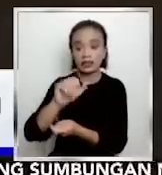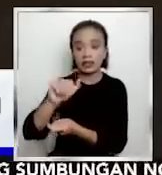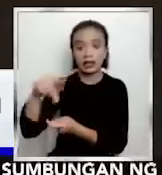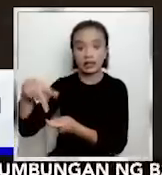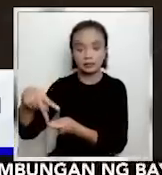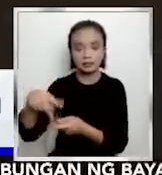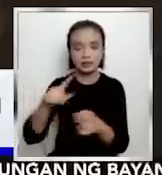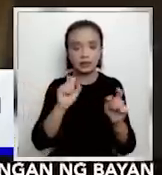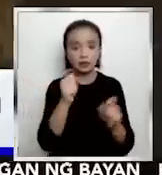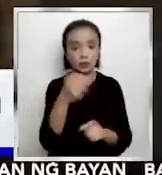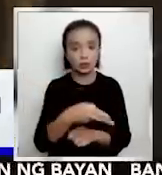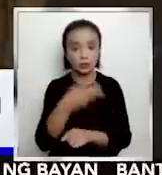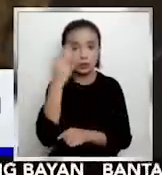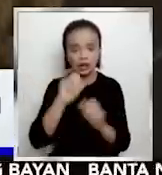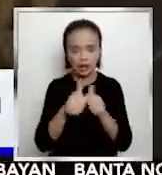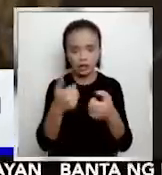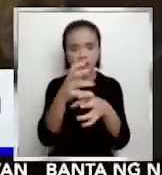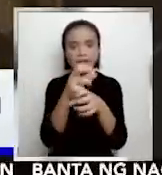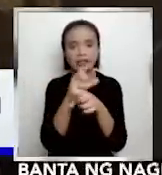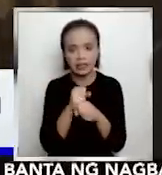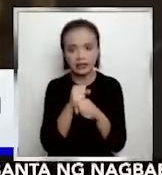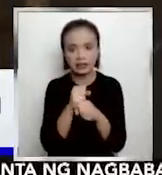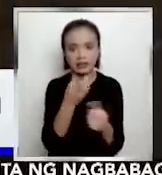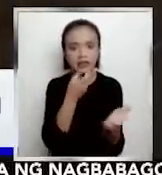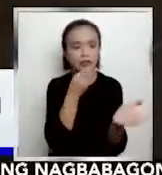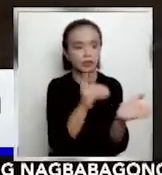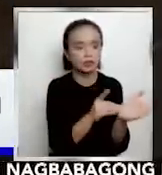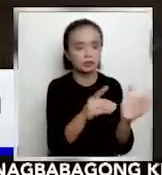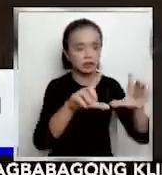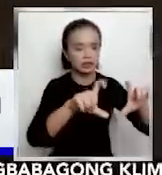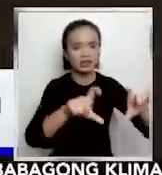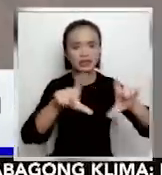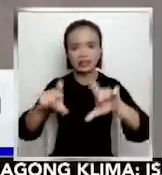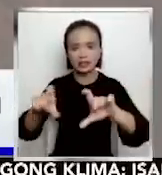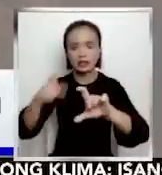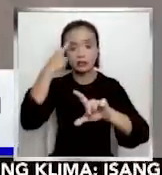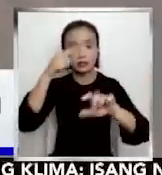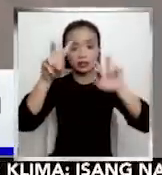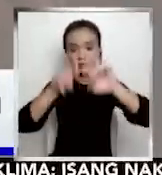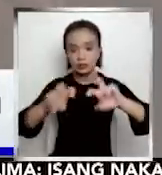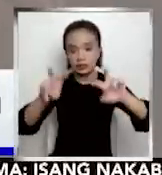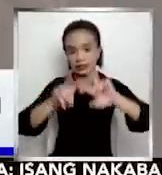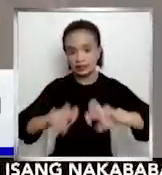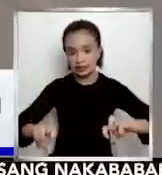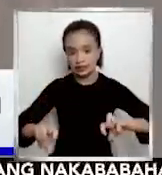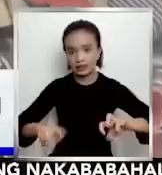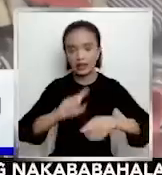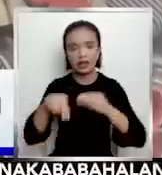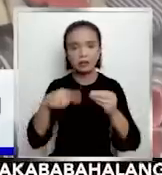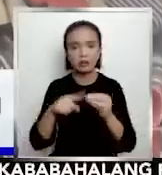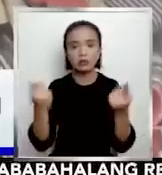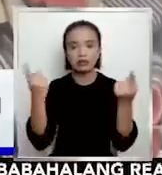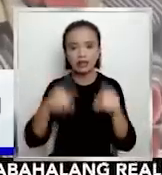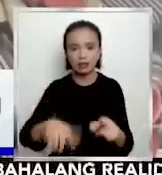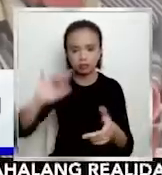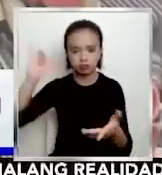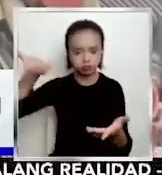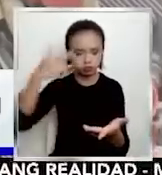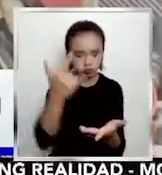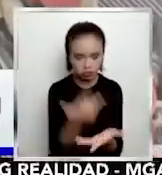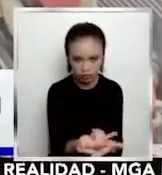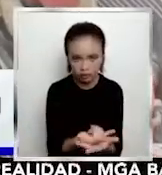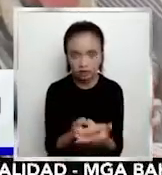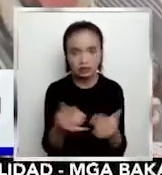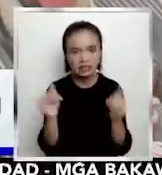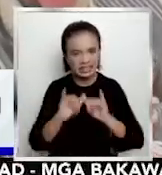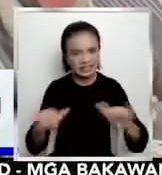sa pagkuha ng mga kailangang dokumentasyon para sa imbestigasyon ng opisina sa nangyaring plane crash. Hanggang sa ngayon,